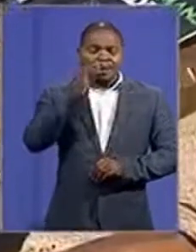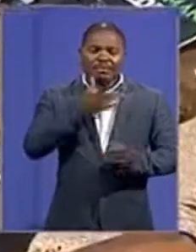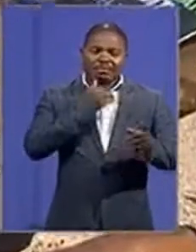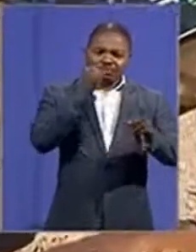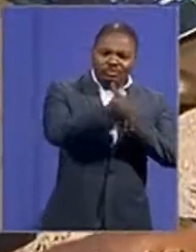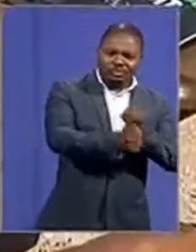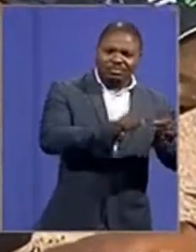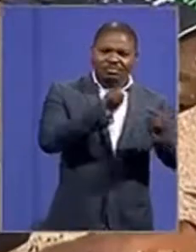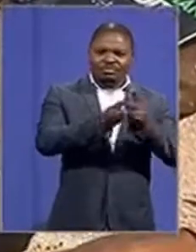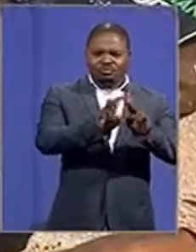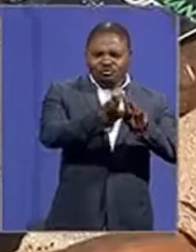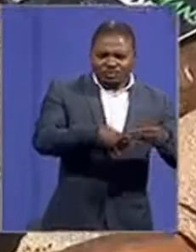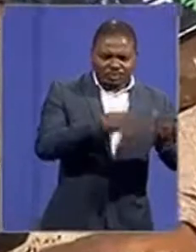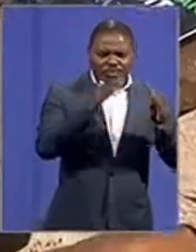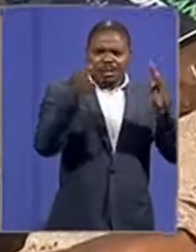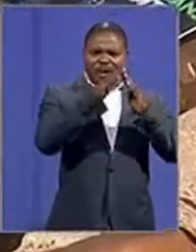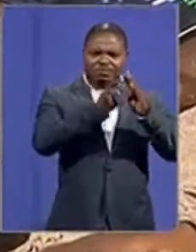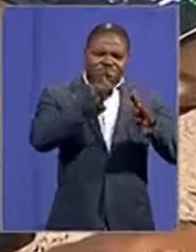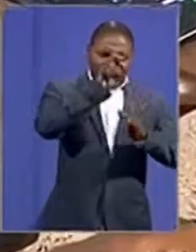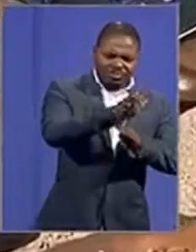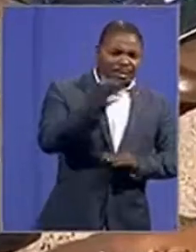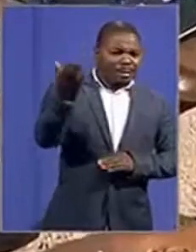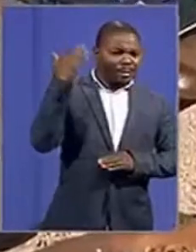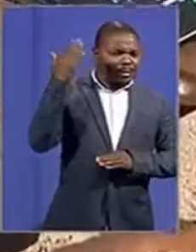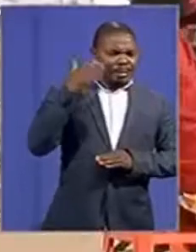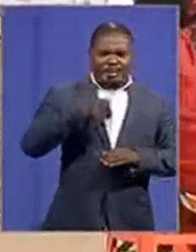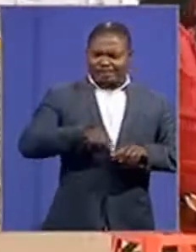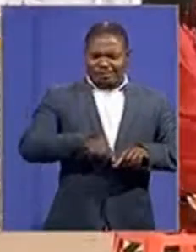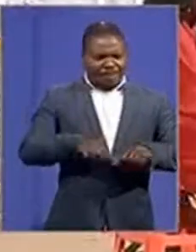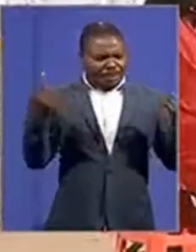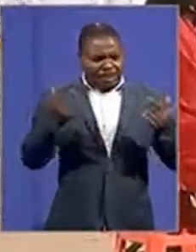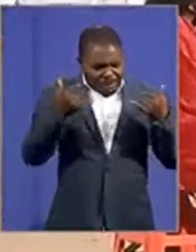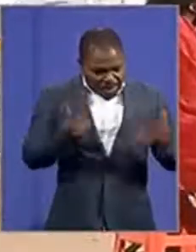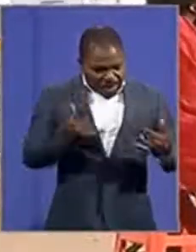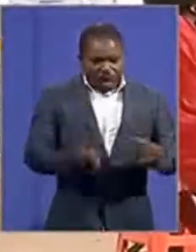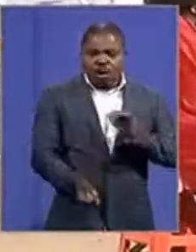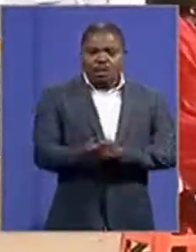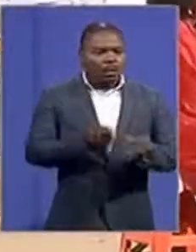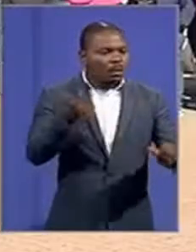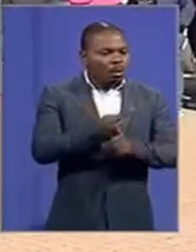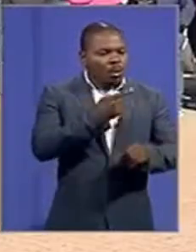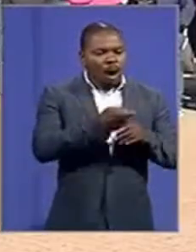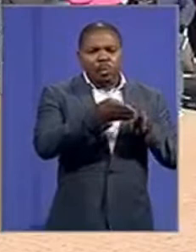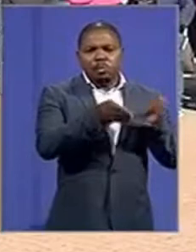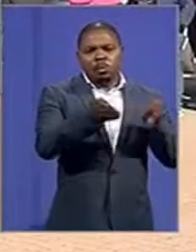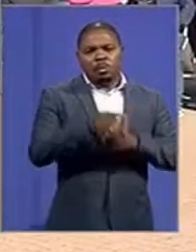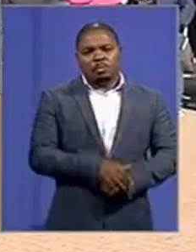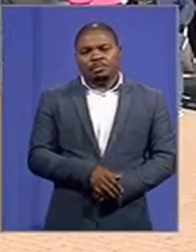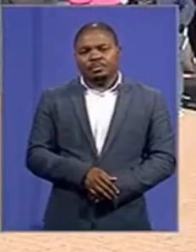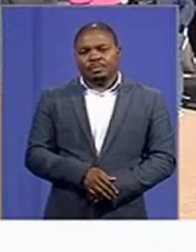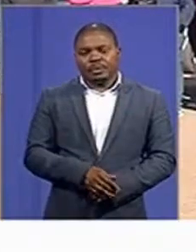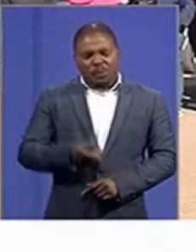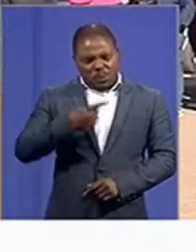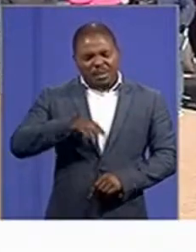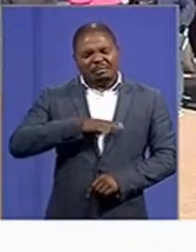petelelo le go thubiwa mo matlong go ne go sa tlwaelega kwa Ga-Rankuwa mme seno ke setlwaedi. Re lapisitswe ke